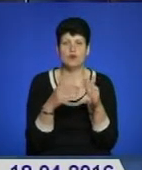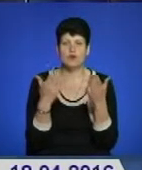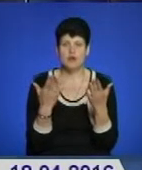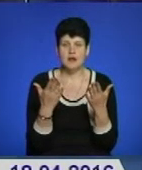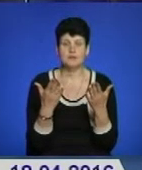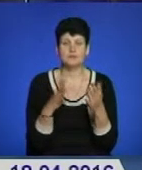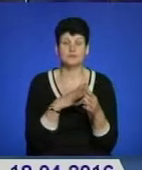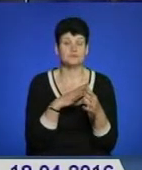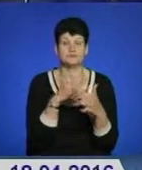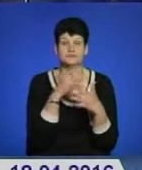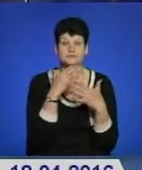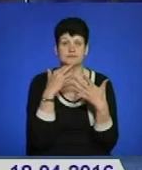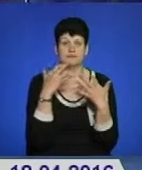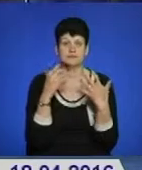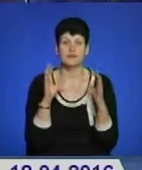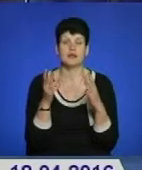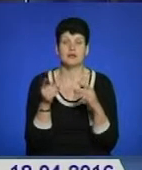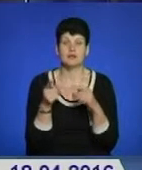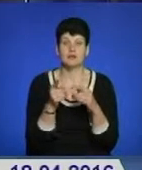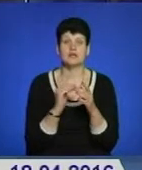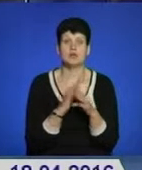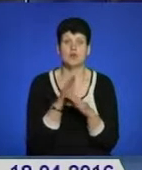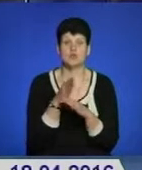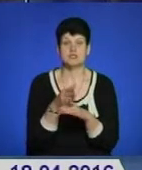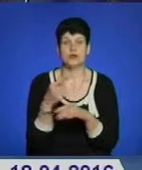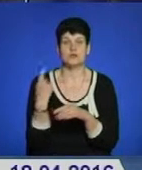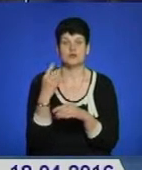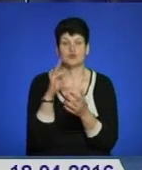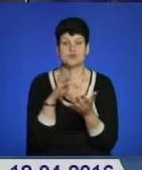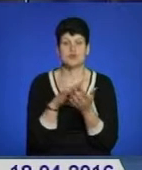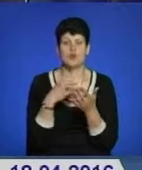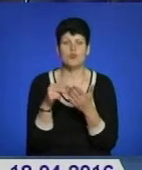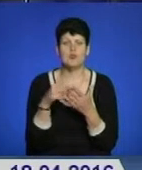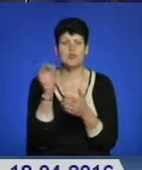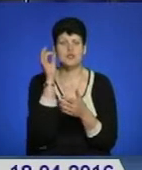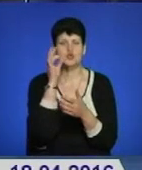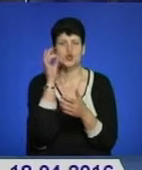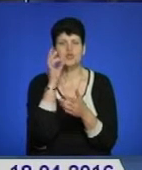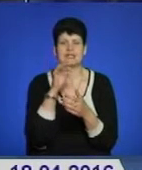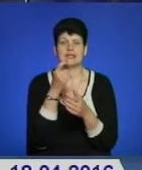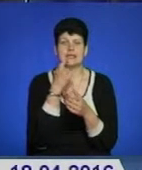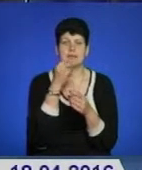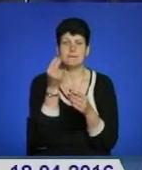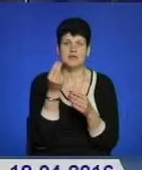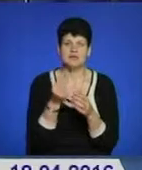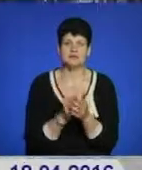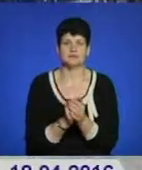викликало справжній ажіотаж серед тернополян та гостей обласного центру. Купували солодощі та писанки і наші